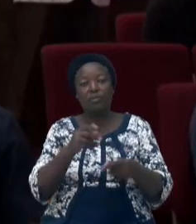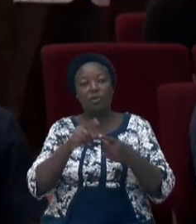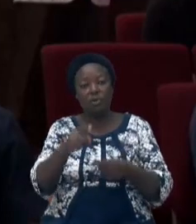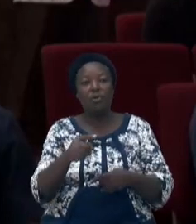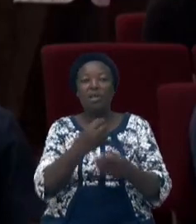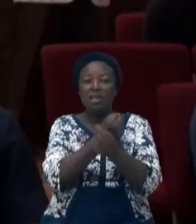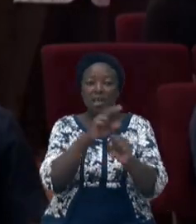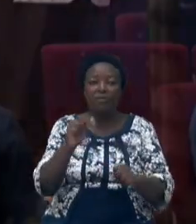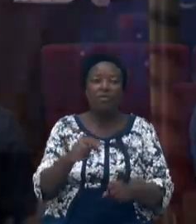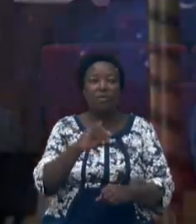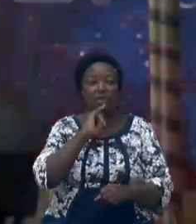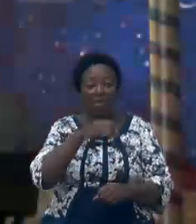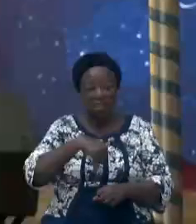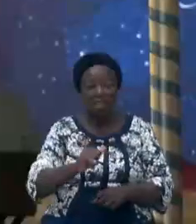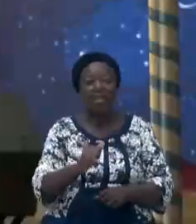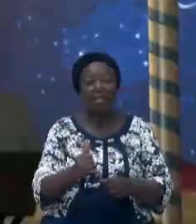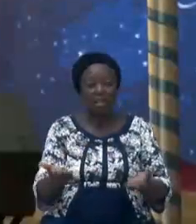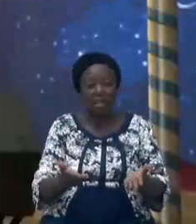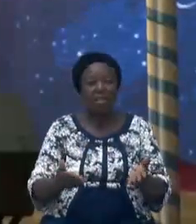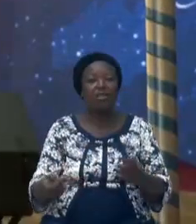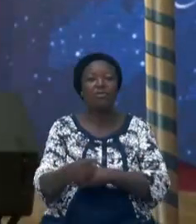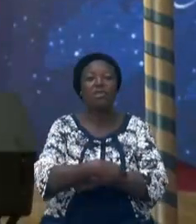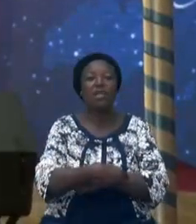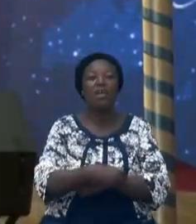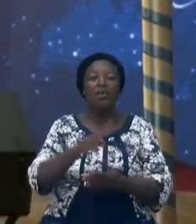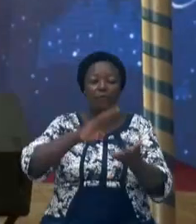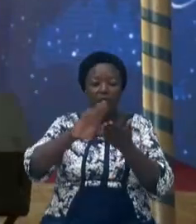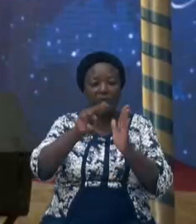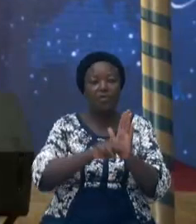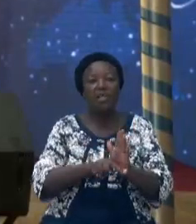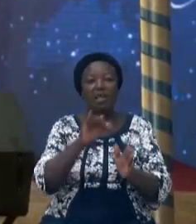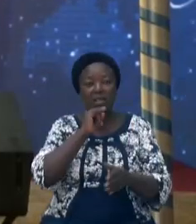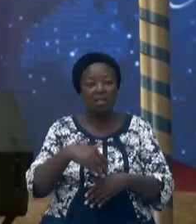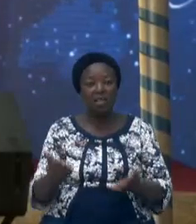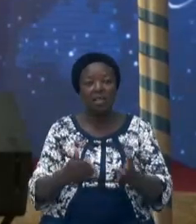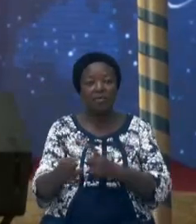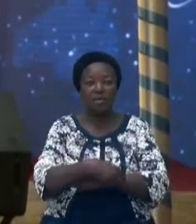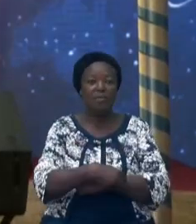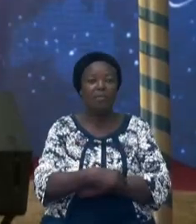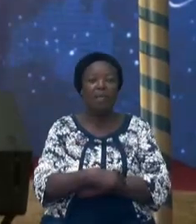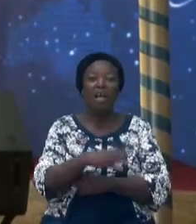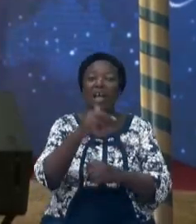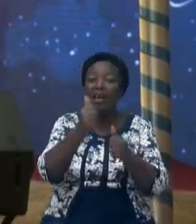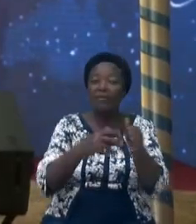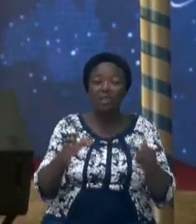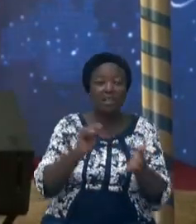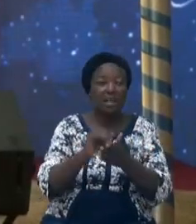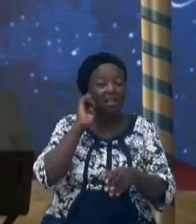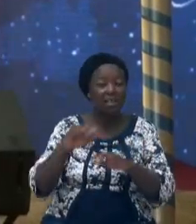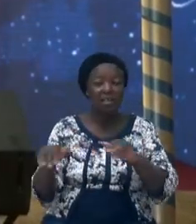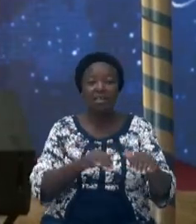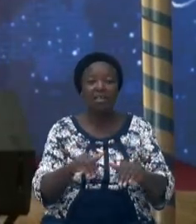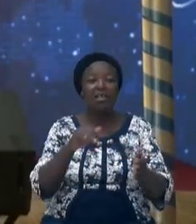disponibles et ce sera toujours donnée le salut est toujours disponible aujourd'hui le pardon